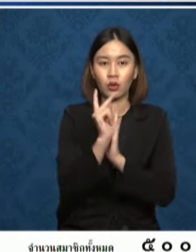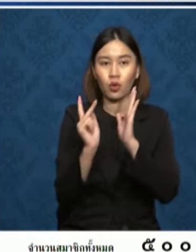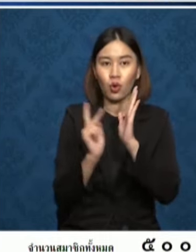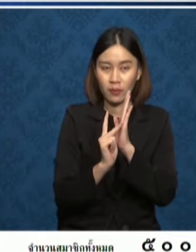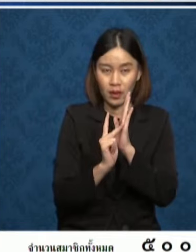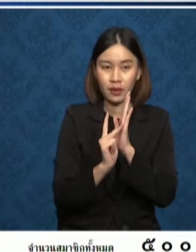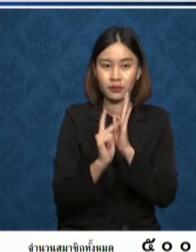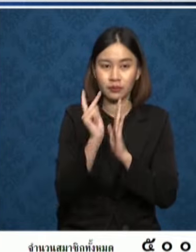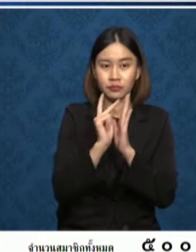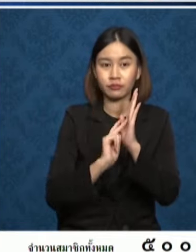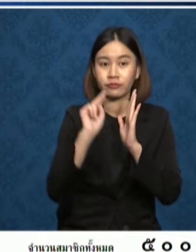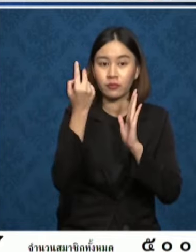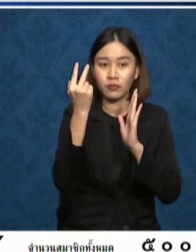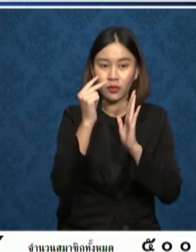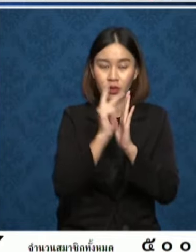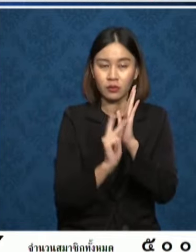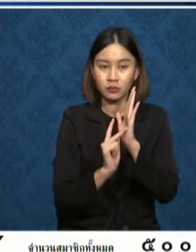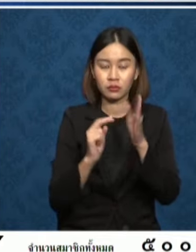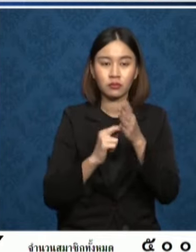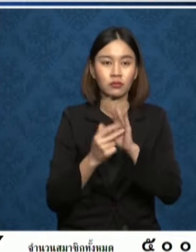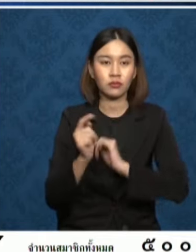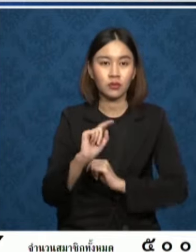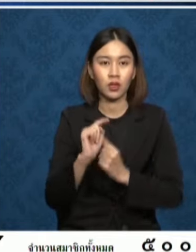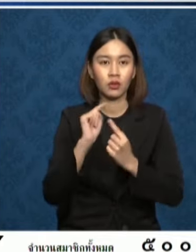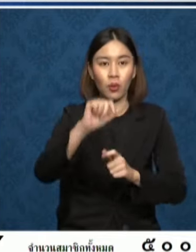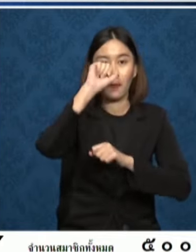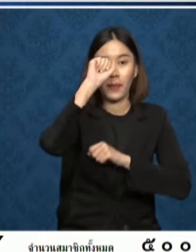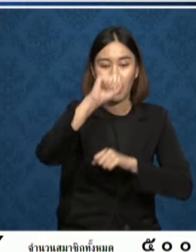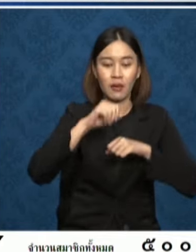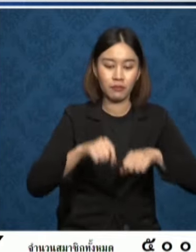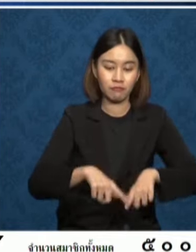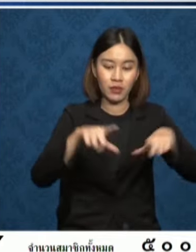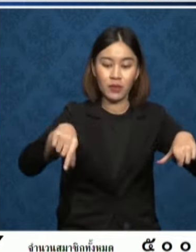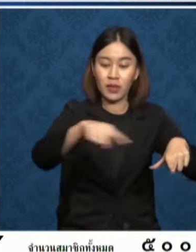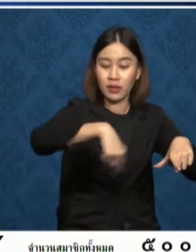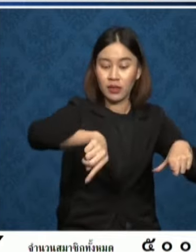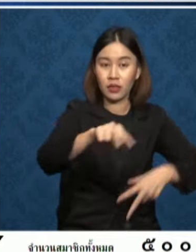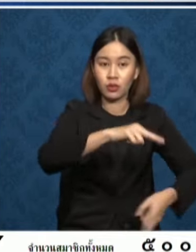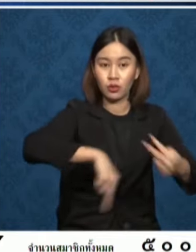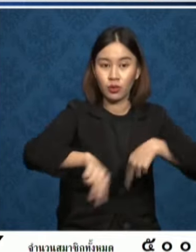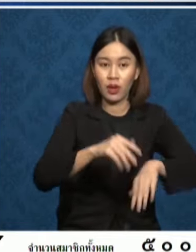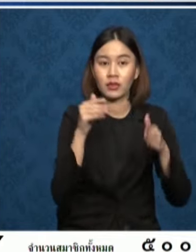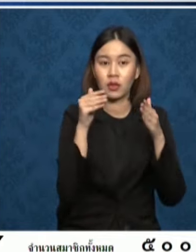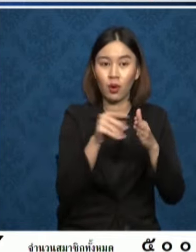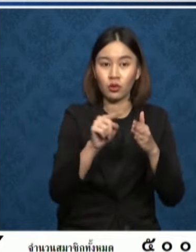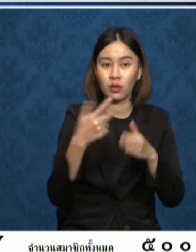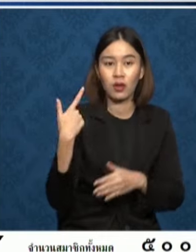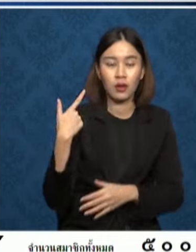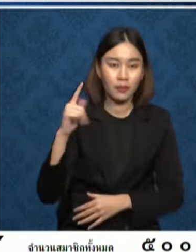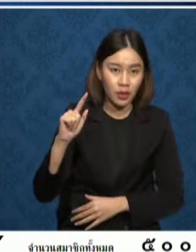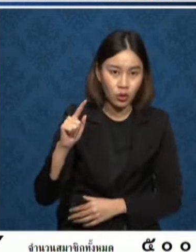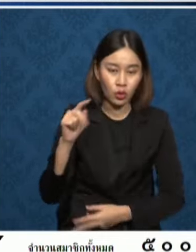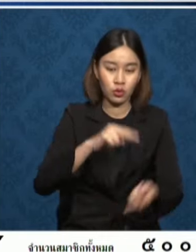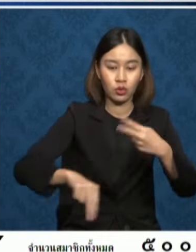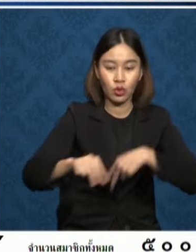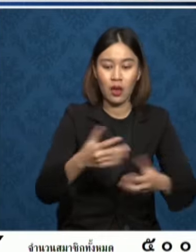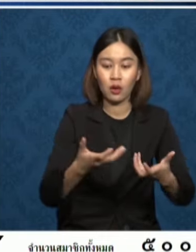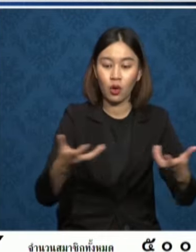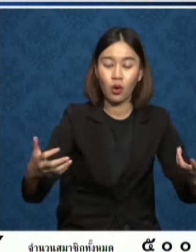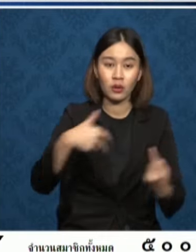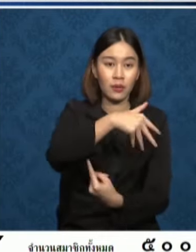เชิงซ้อนก็คือการประกาศเขตพื้นที่เหล่านี้จะคุ้มครองเฉพาะการใช้ประโยชน์การดูแลรักษา